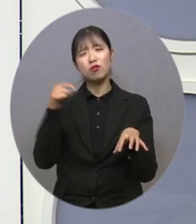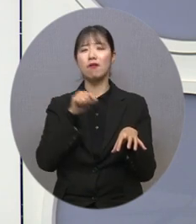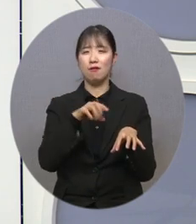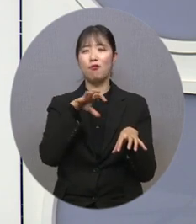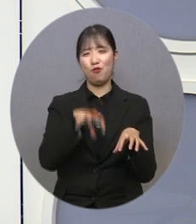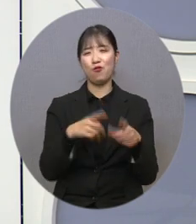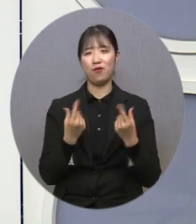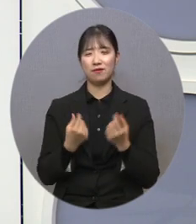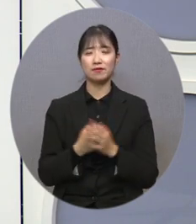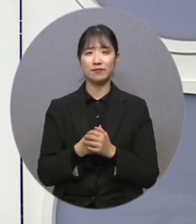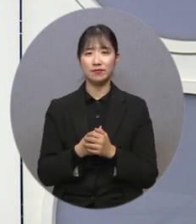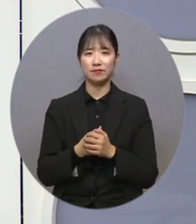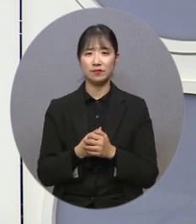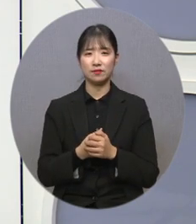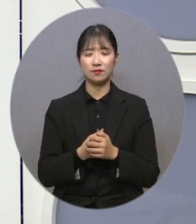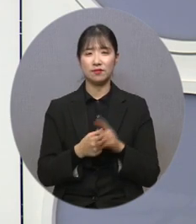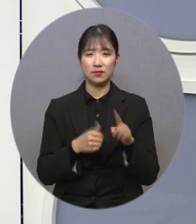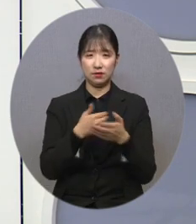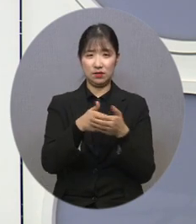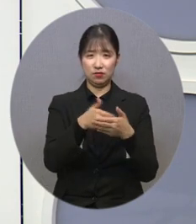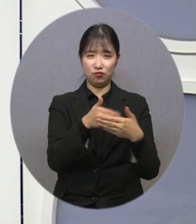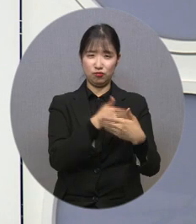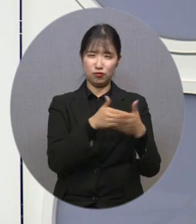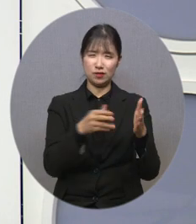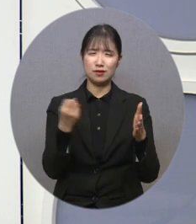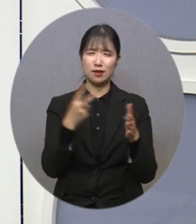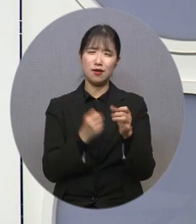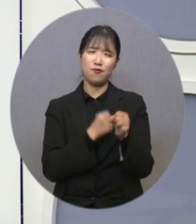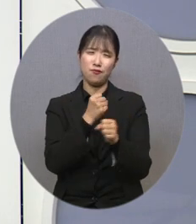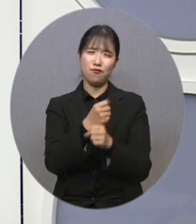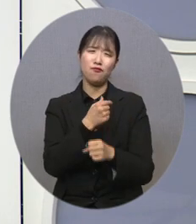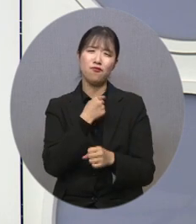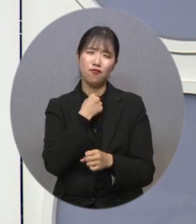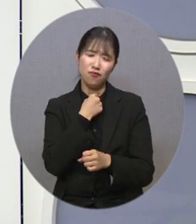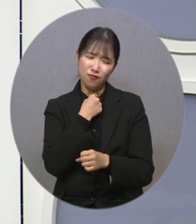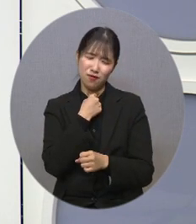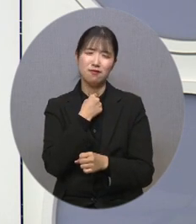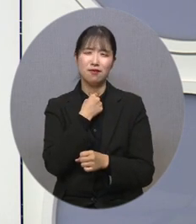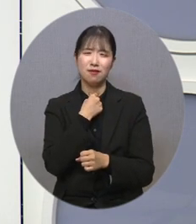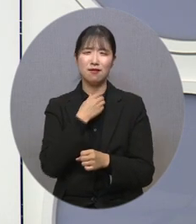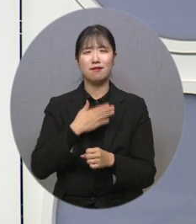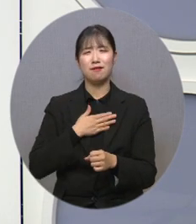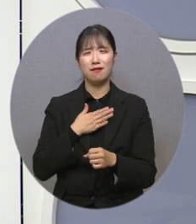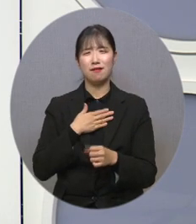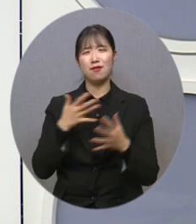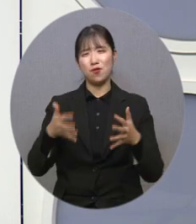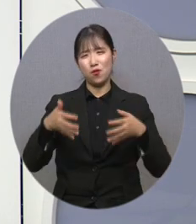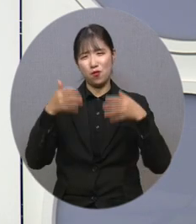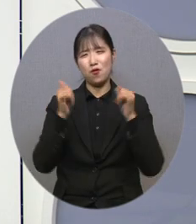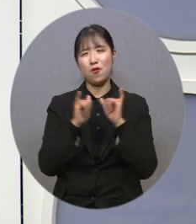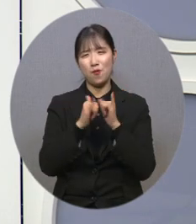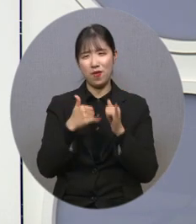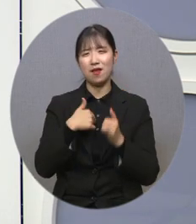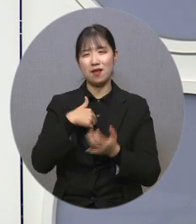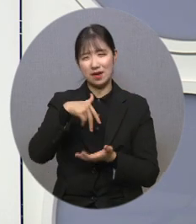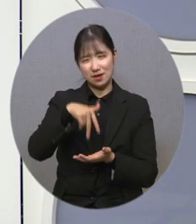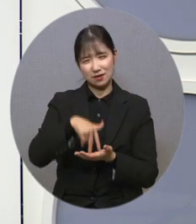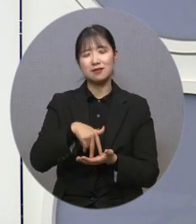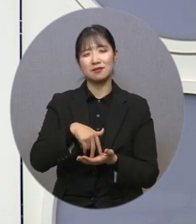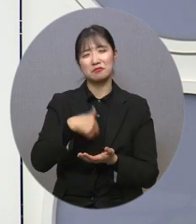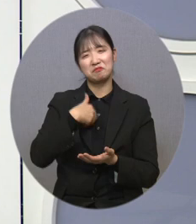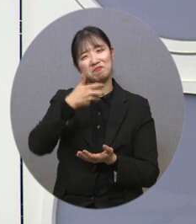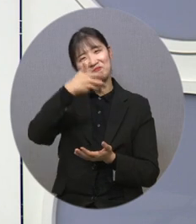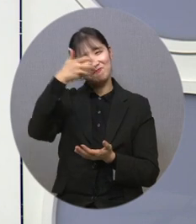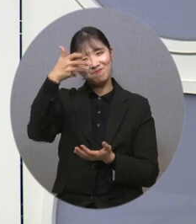장소입니다. 그래서 그 미술실이 다시 복원됐으면 하는 그 그 졸업생으로서 동창으로서 이런 꿈을